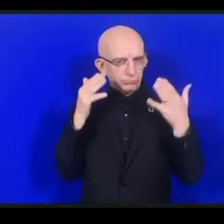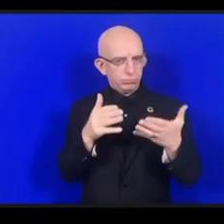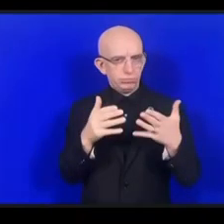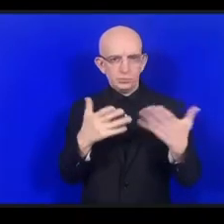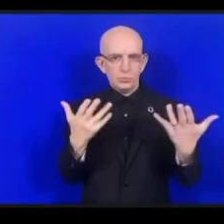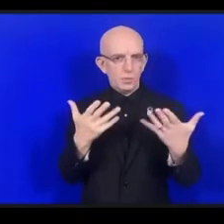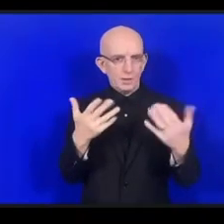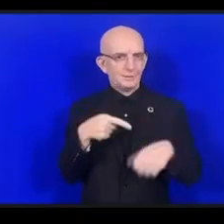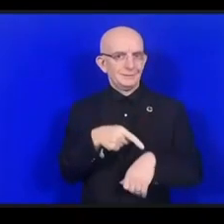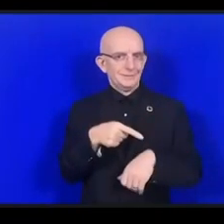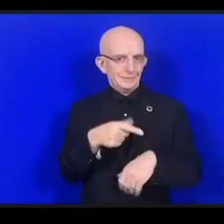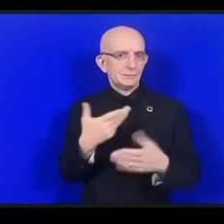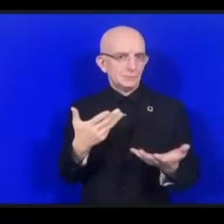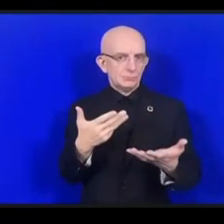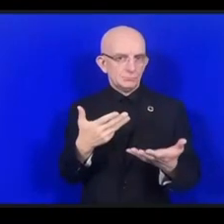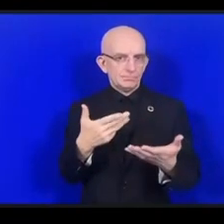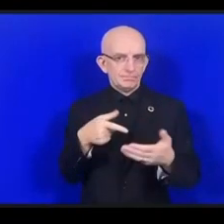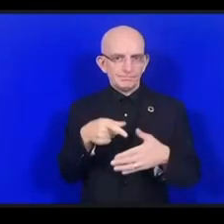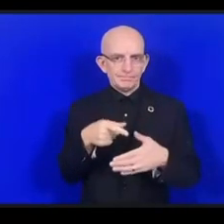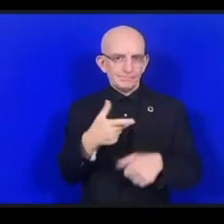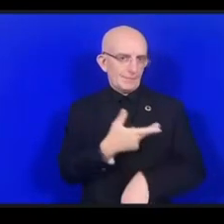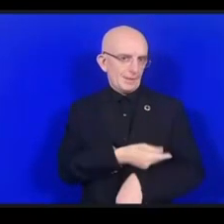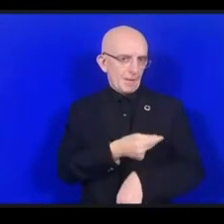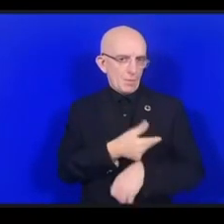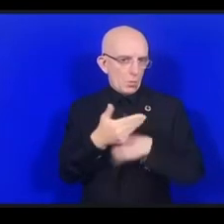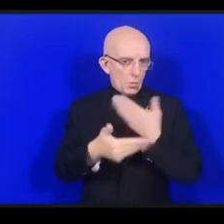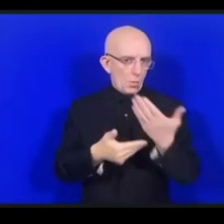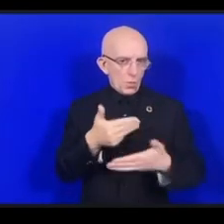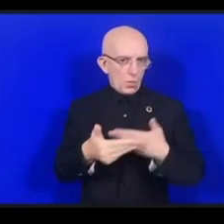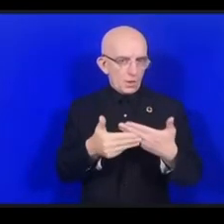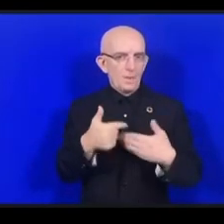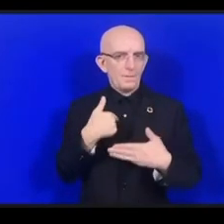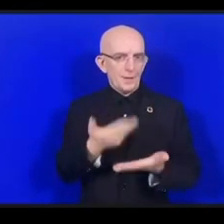我非常的同情残障人士，